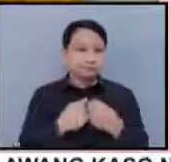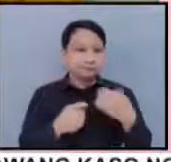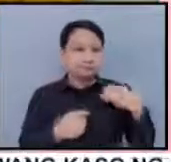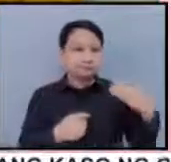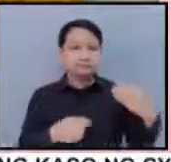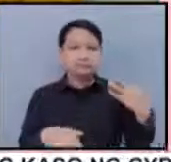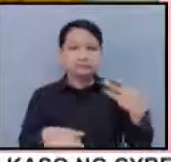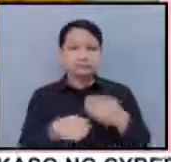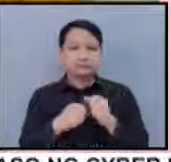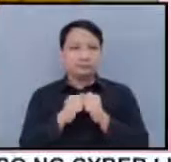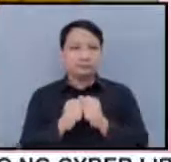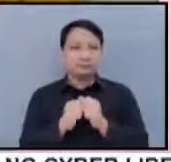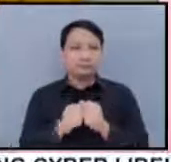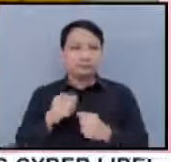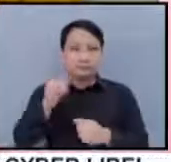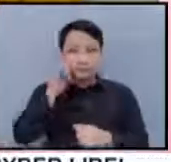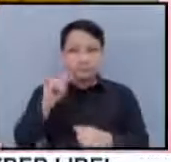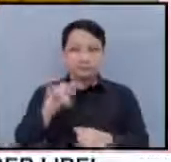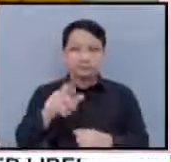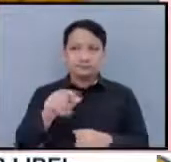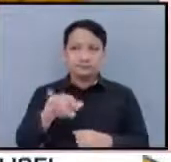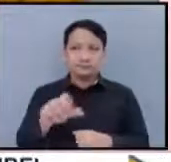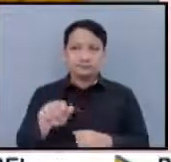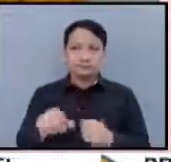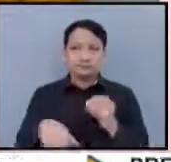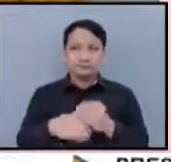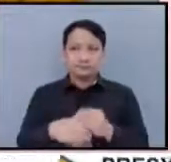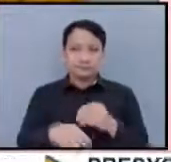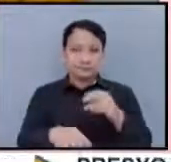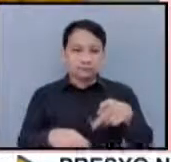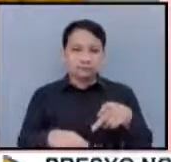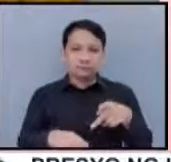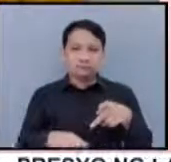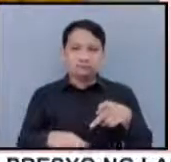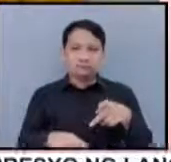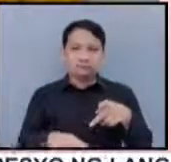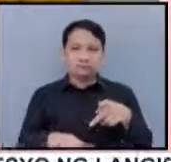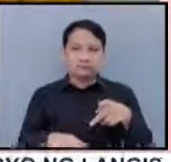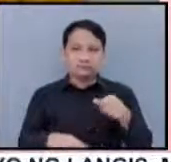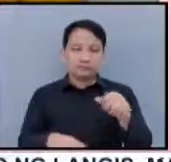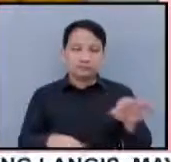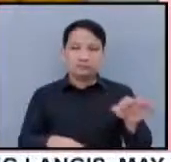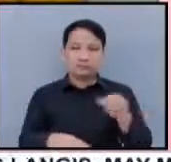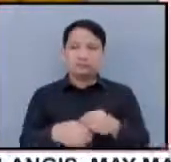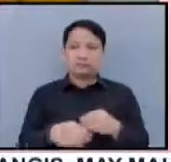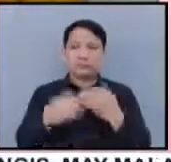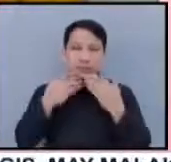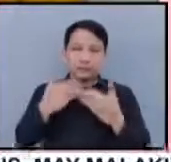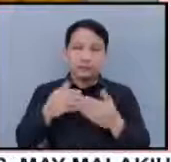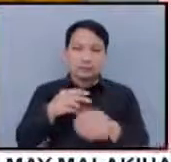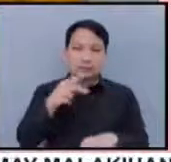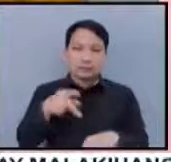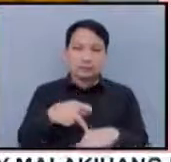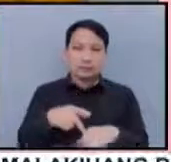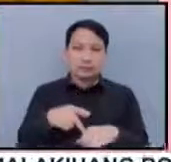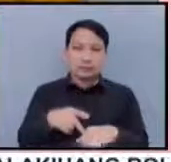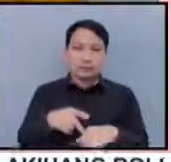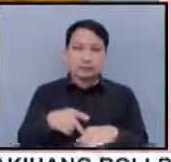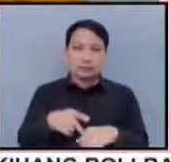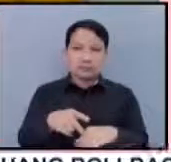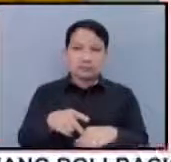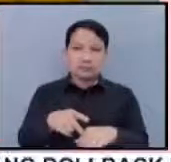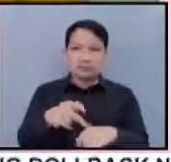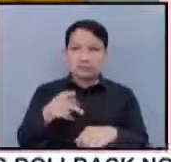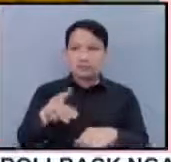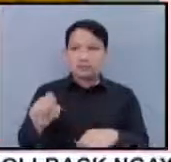Coach Aileen Padrones ng Philippine Air Force. Salamat din sa Philippine Dragon Boat Federation na talagang buo-buo yung tiwala sa amin, no,